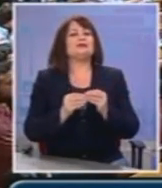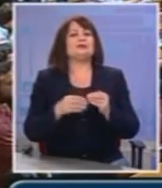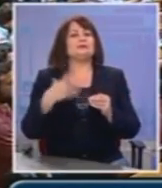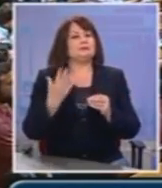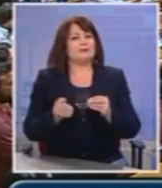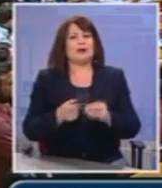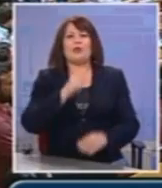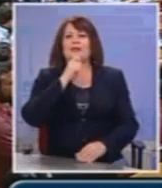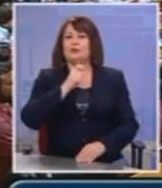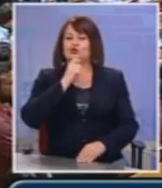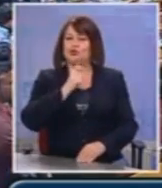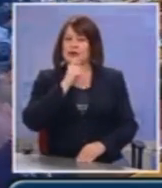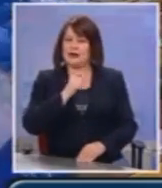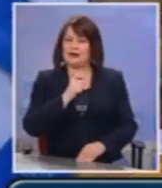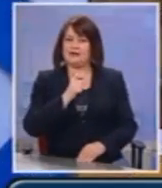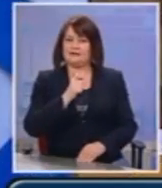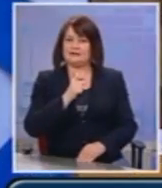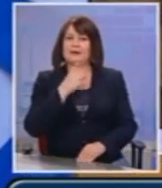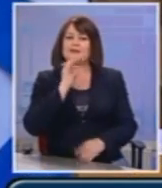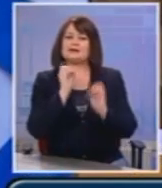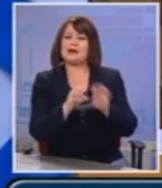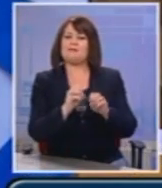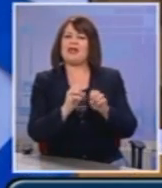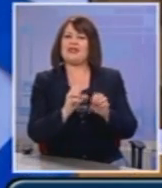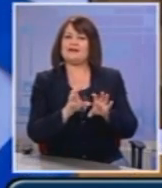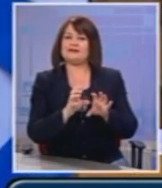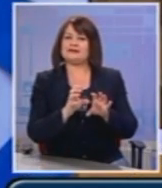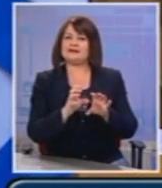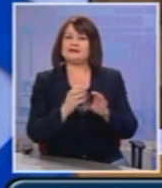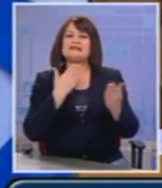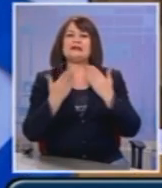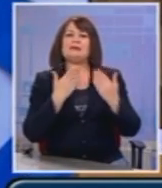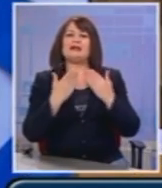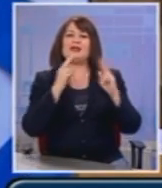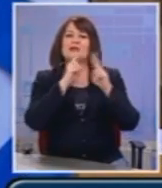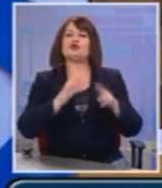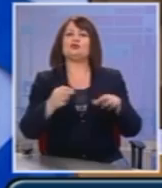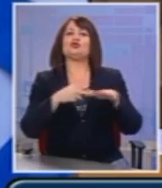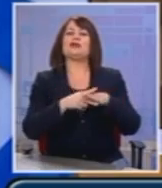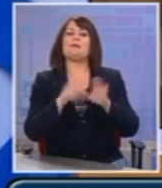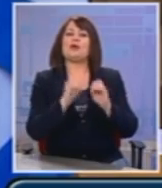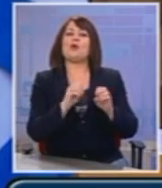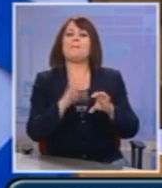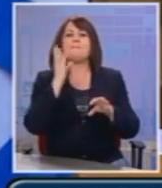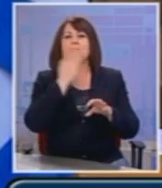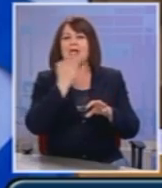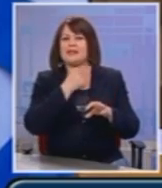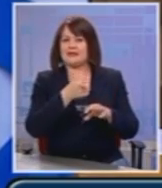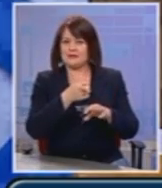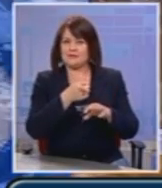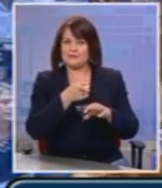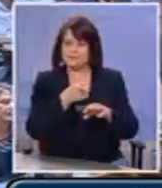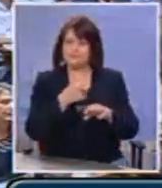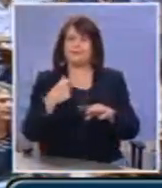δημοσιογράφοι οι οποίοι εκπαιδεύονταν με σεμινάρια από το διεθνές νομισματικό ταμείο ήδη το